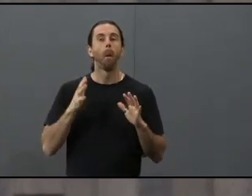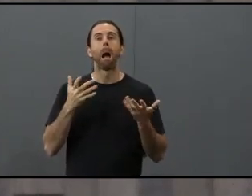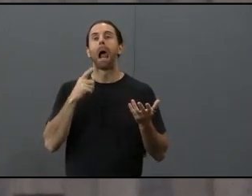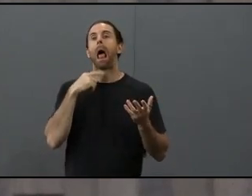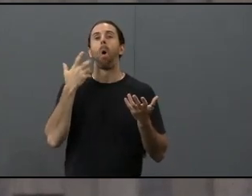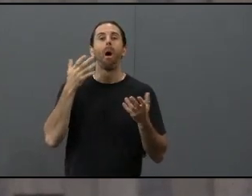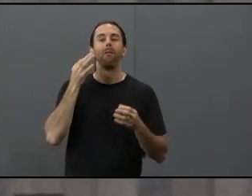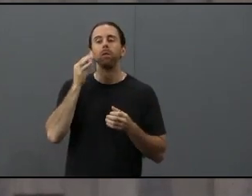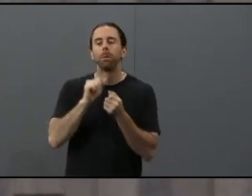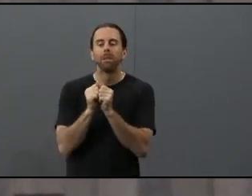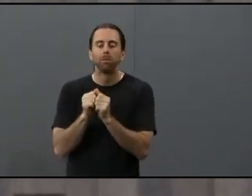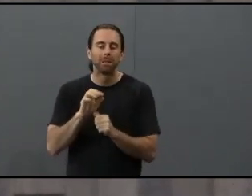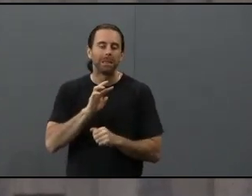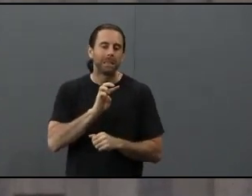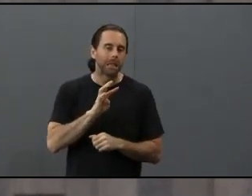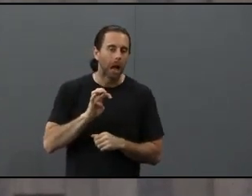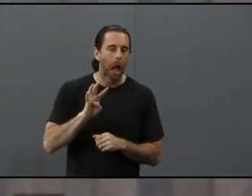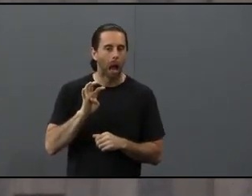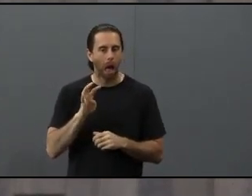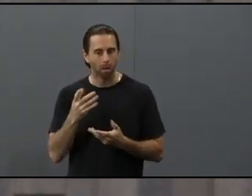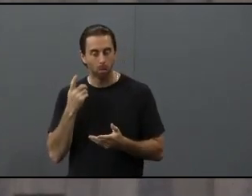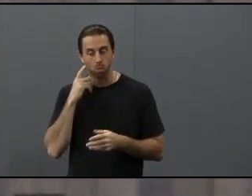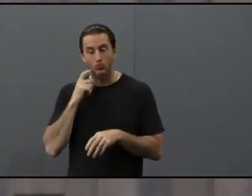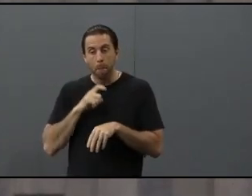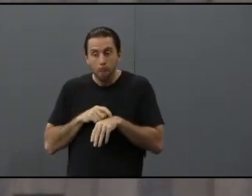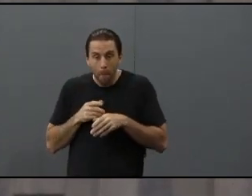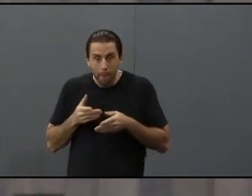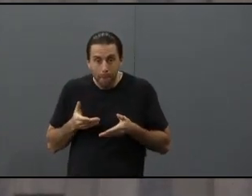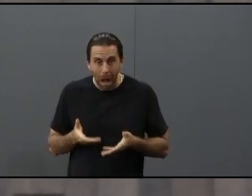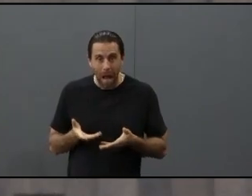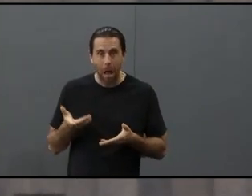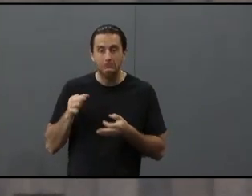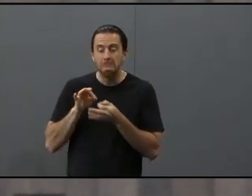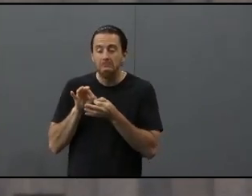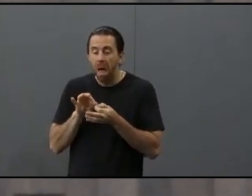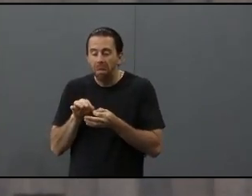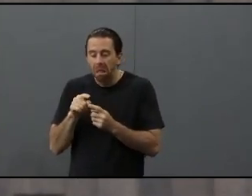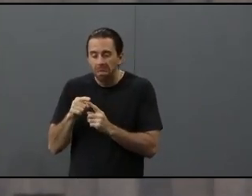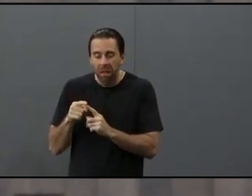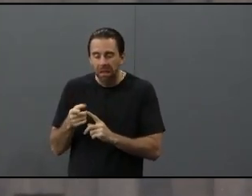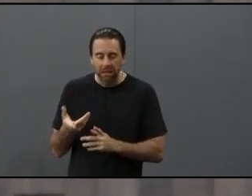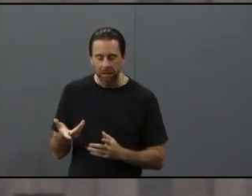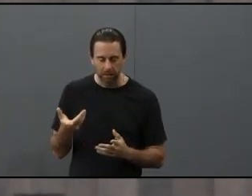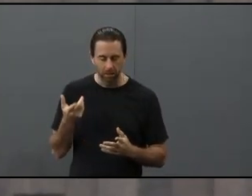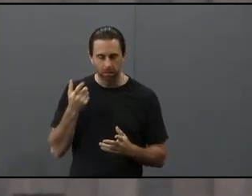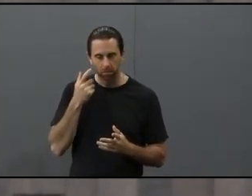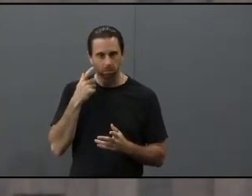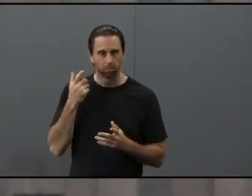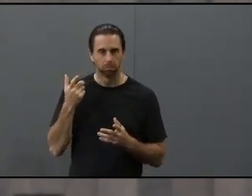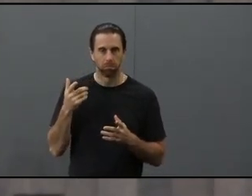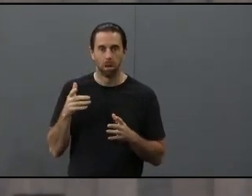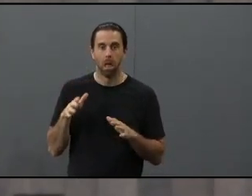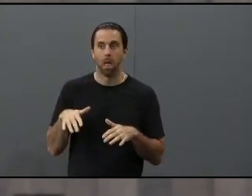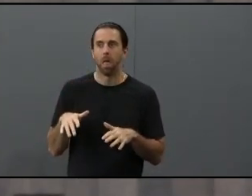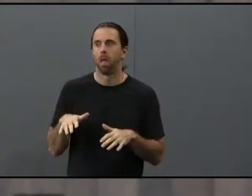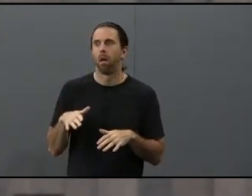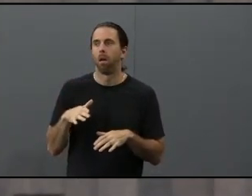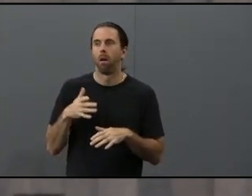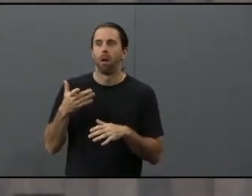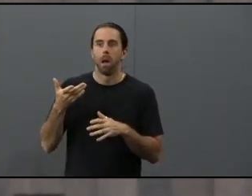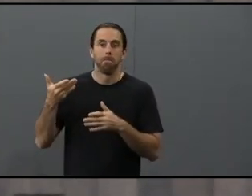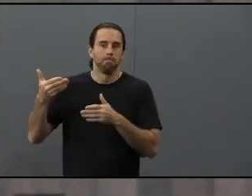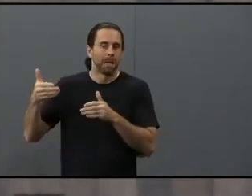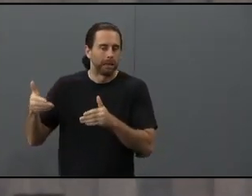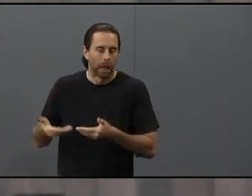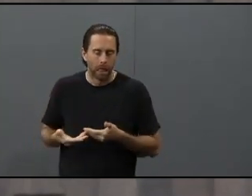futur de l'aménagement de la 4640 pour le moment ils sont pour des détails techniques puis des fins de validation qui veulent faire sont pas encore en mesure de venir nous le